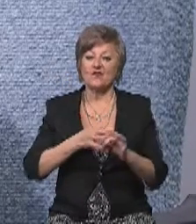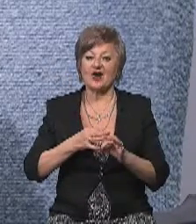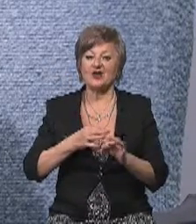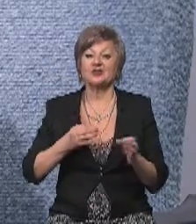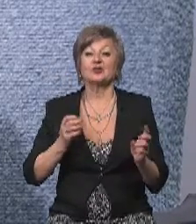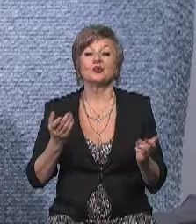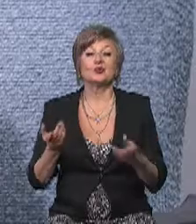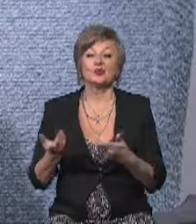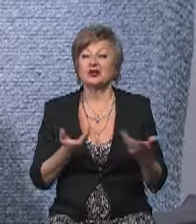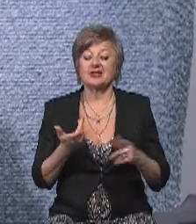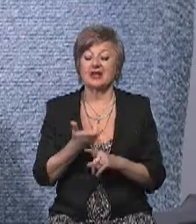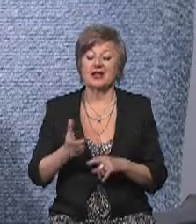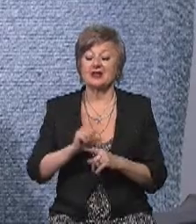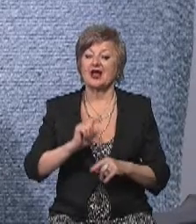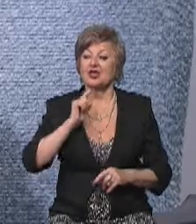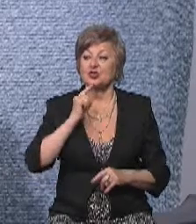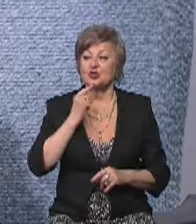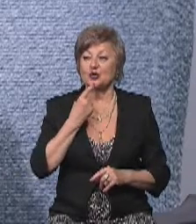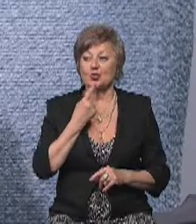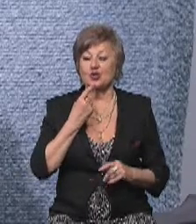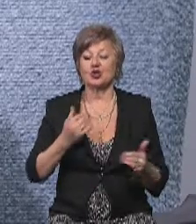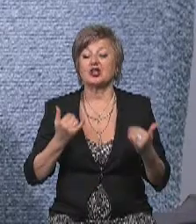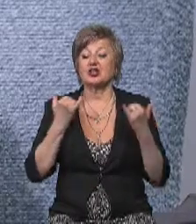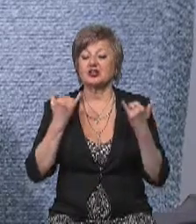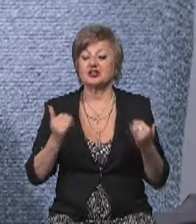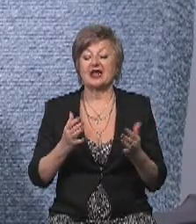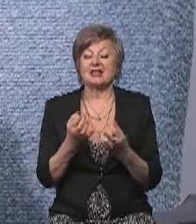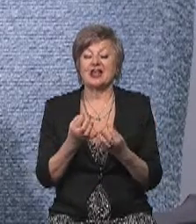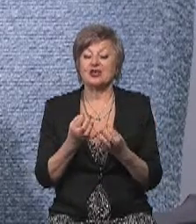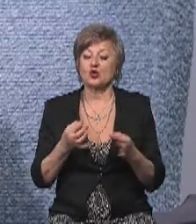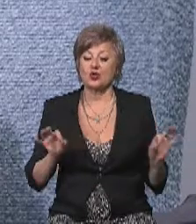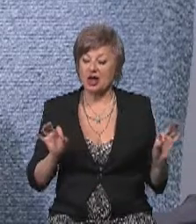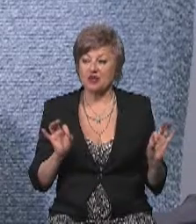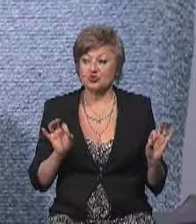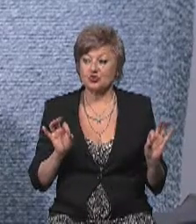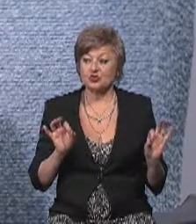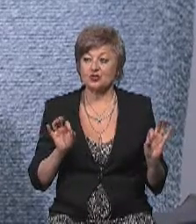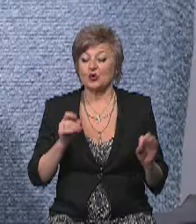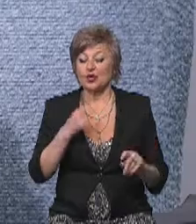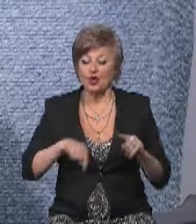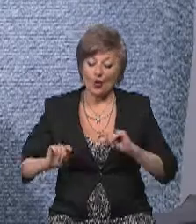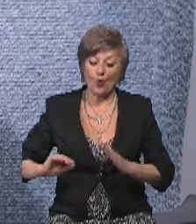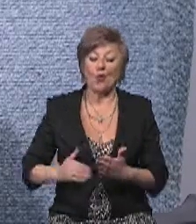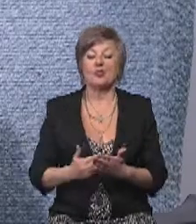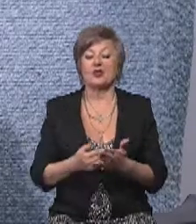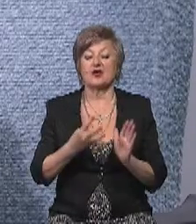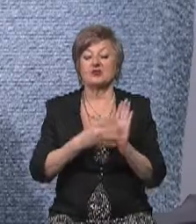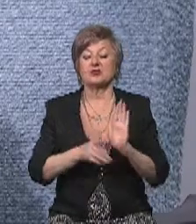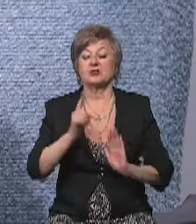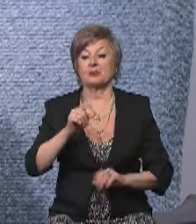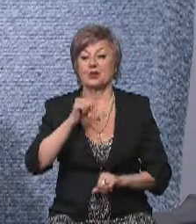у найскладніший для незалежності і відновленої у 91-му